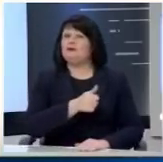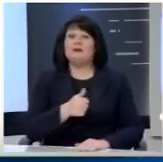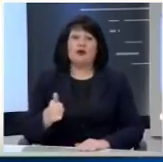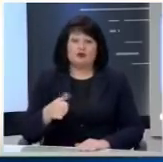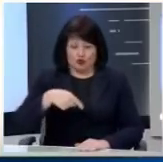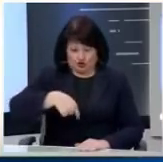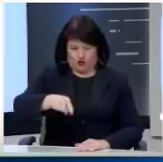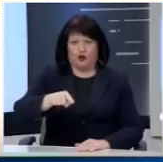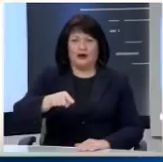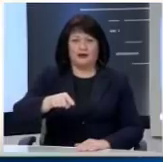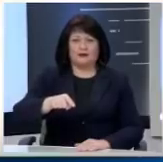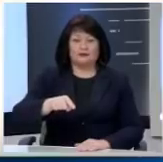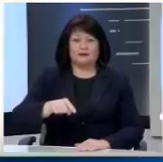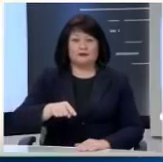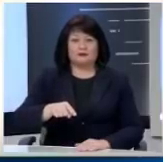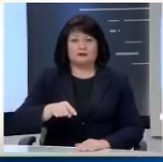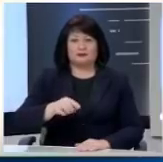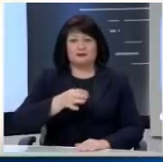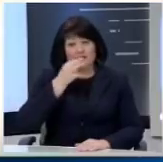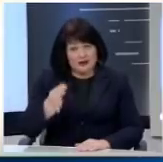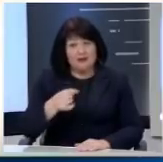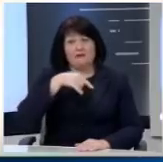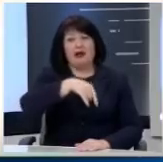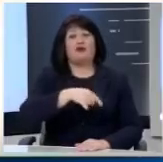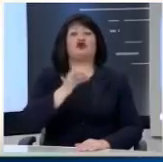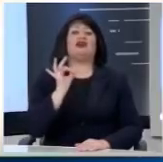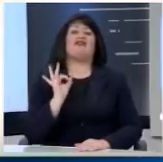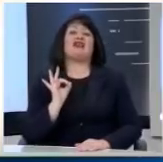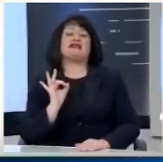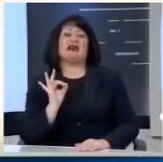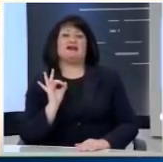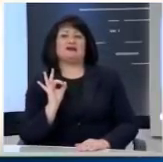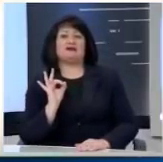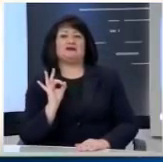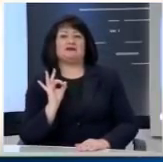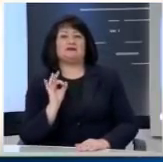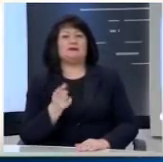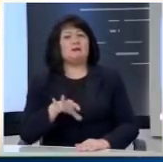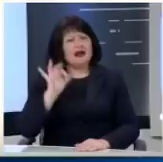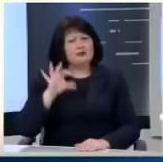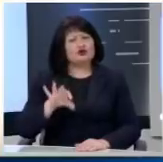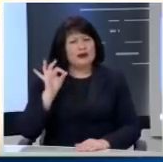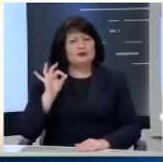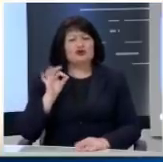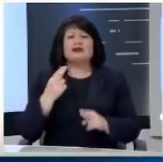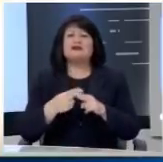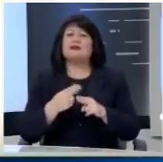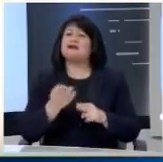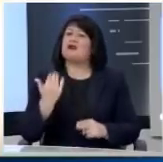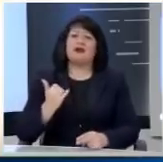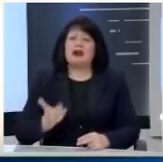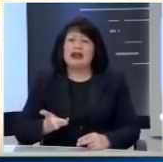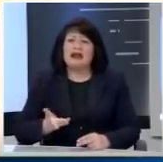του σήμερα, αναφέρθηκα στον Παύλο Φίσα, θα αναφερθώ και σε άλλες περιπτώσεις, γιατί για μας δεν έχει σημασία μόνο αν